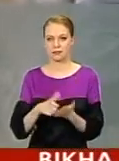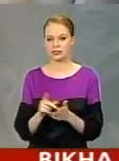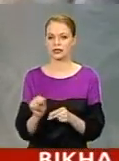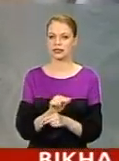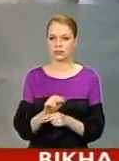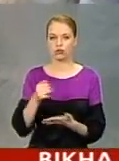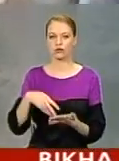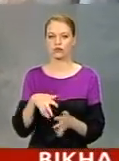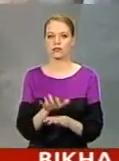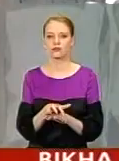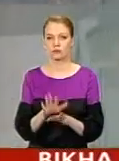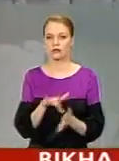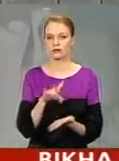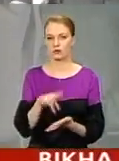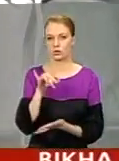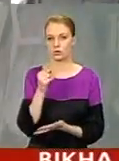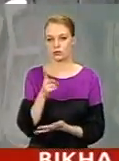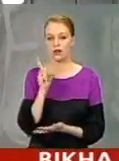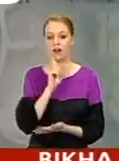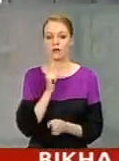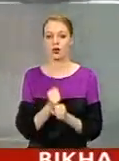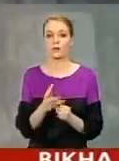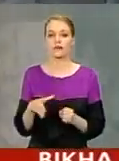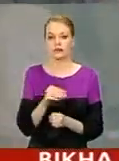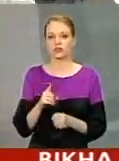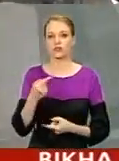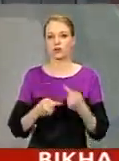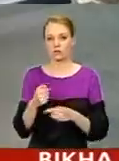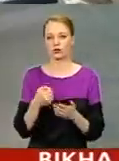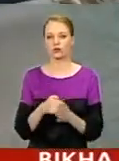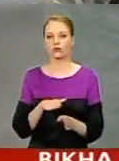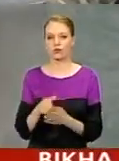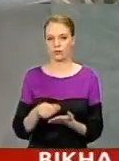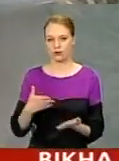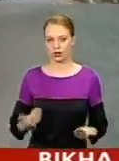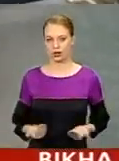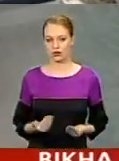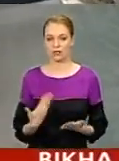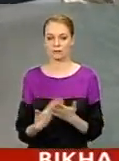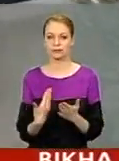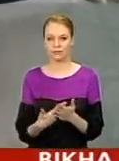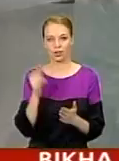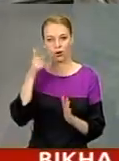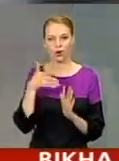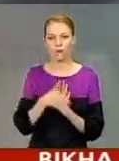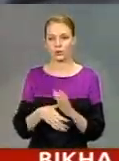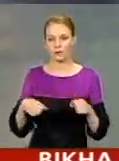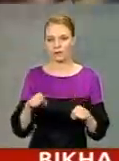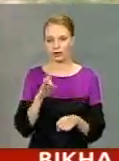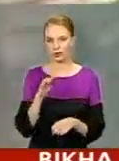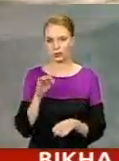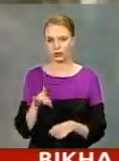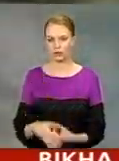ремонту та пошиття взуття у Луцьку. А поки робить все, аби повернутися до повноцінного життя. Приміром, опановує скутера.